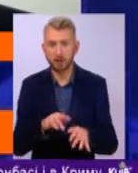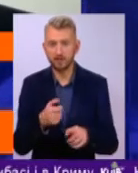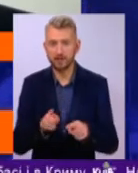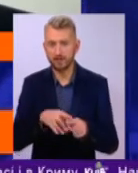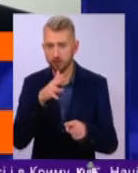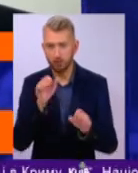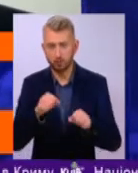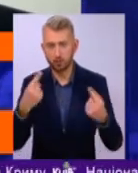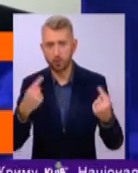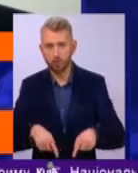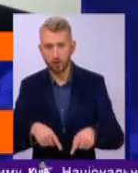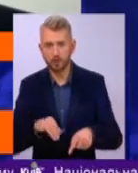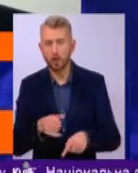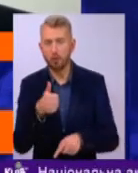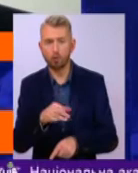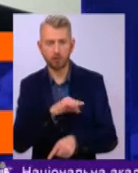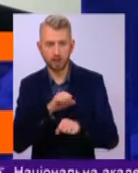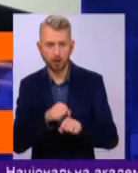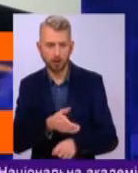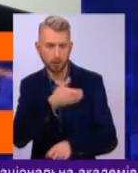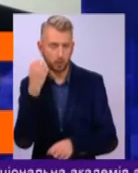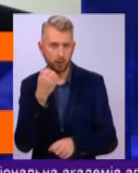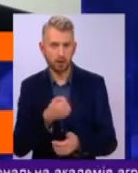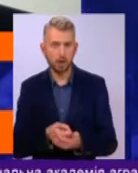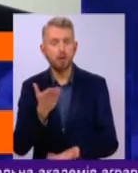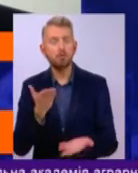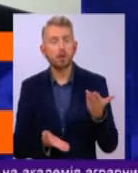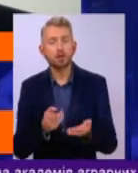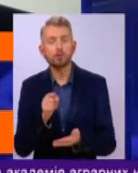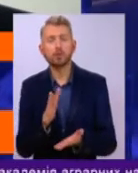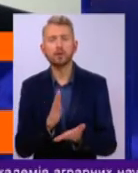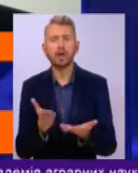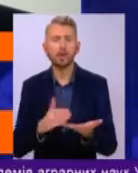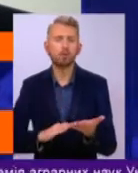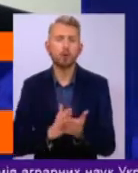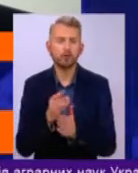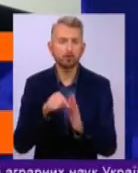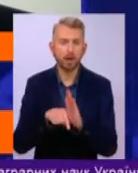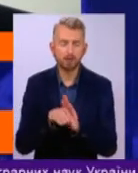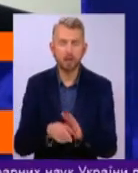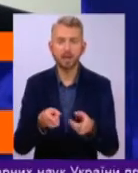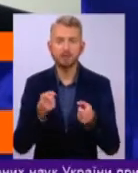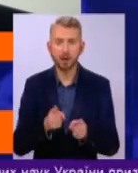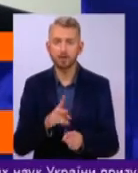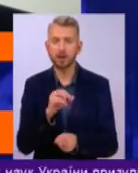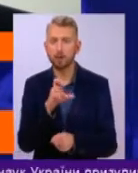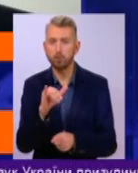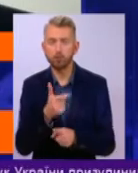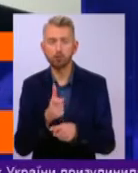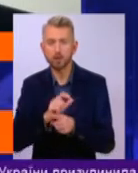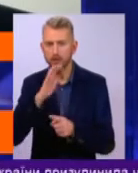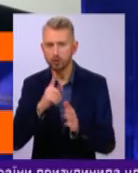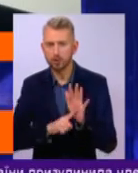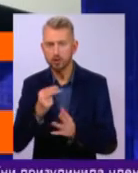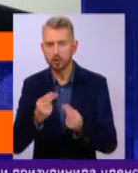можна розвалювати, і хороші адвокати тим користуються. Можливо, тут є якийсь політичний аспект, тому що насправді НАБУ дуже серйозно почало